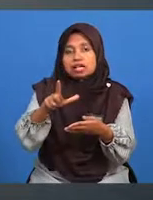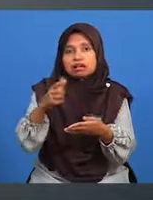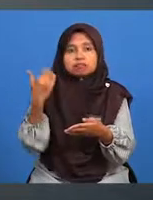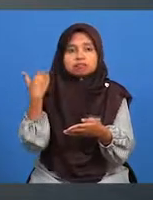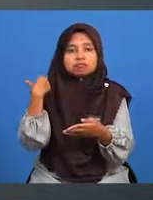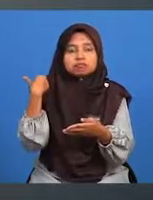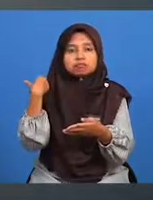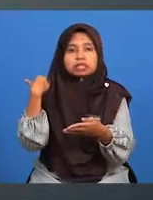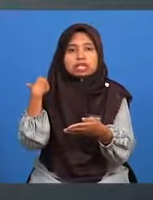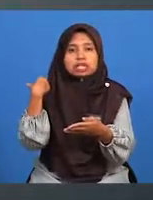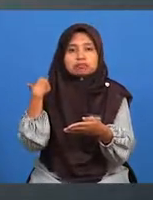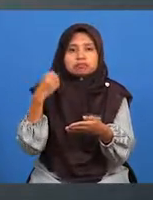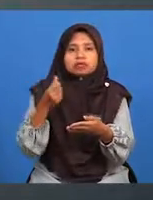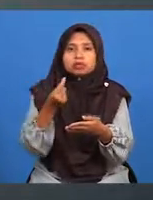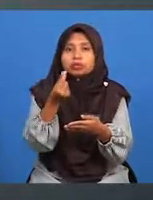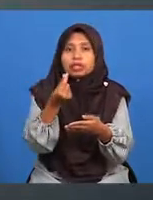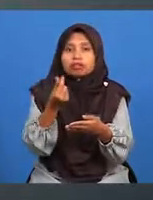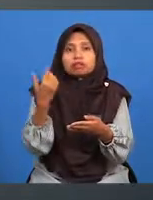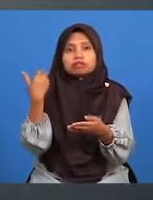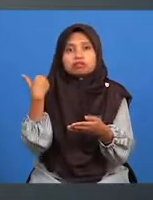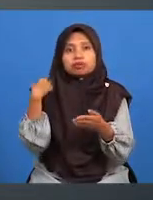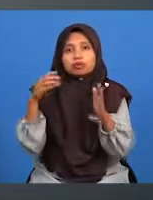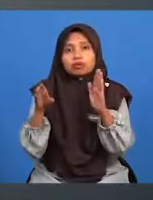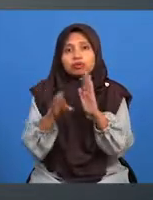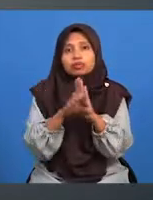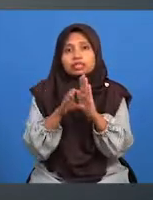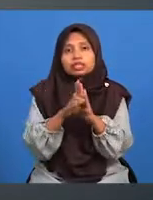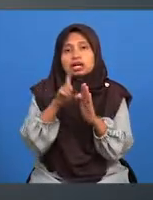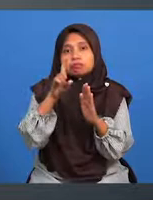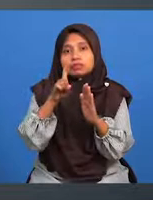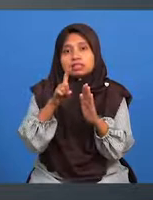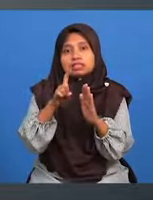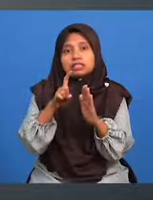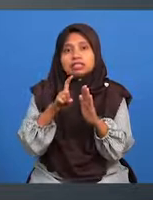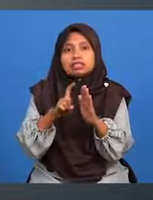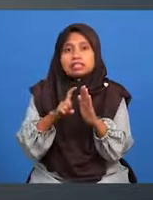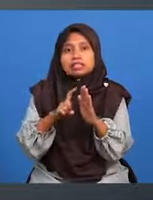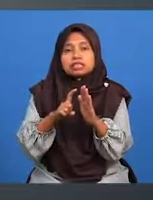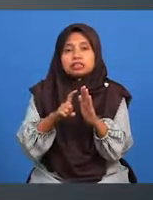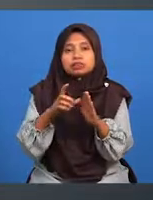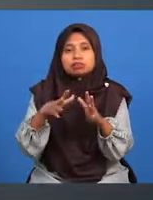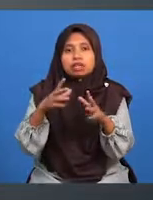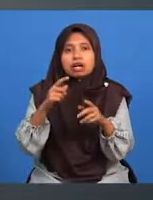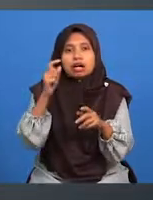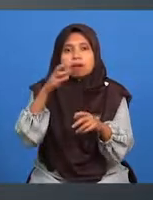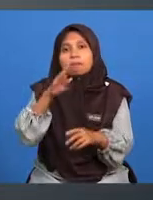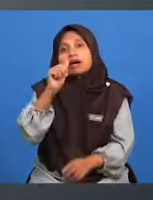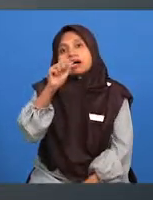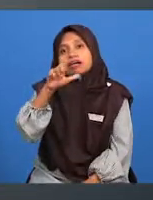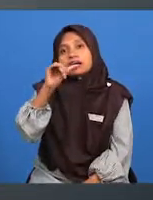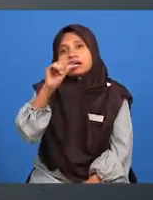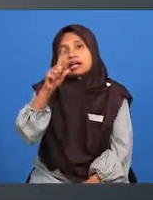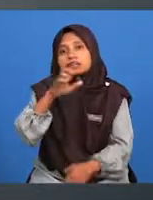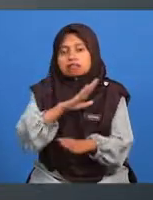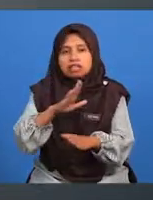berkelayakan untuk memberi hibah, iaitu dia mestilah baligh, berakal, tidak dipaksa memberi